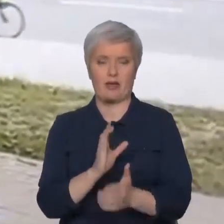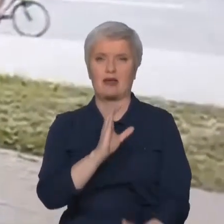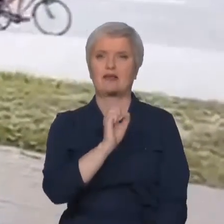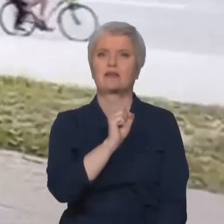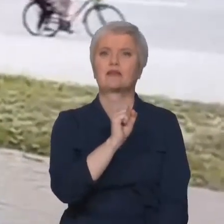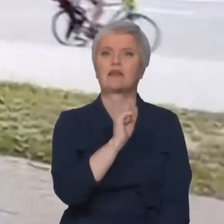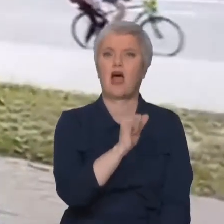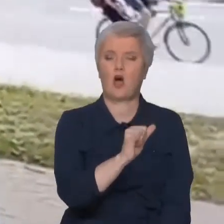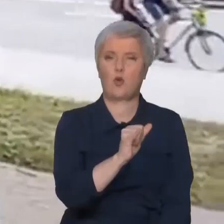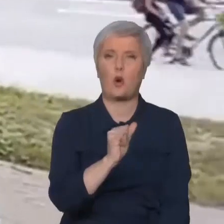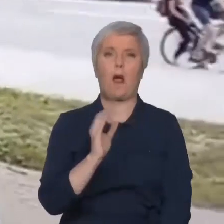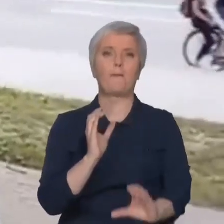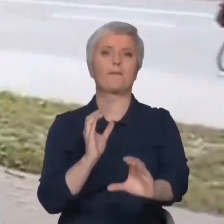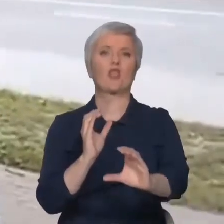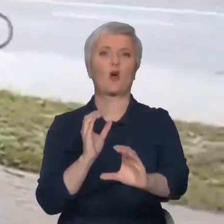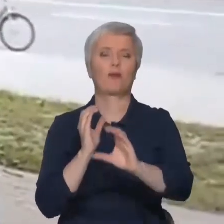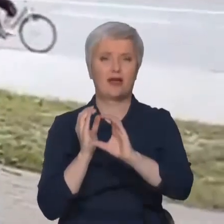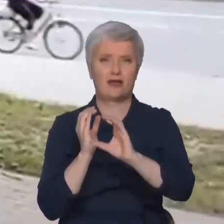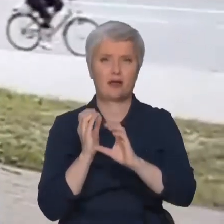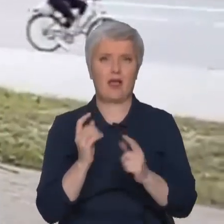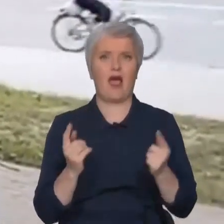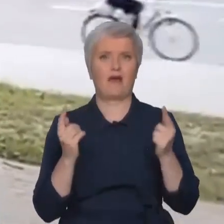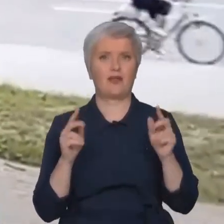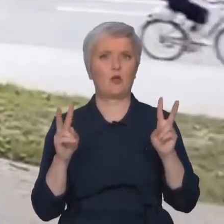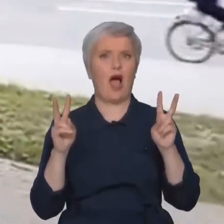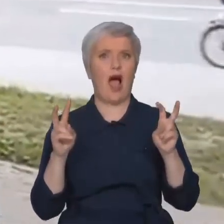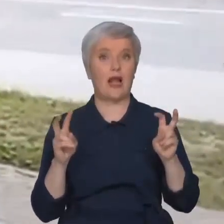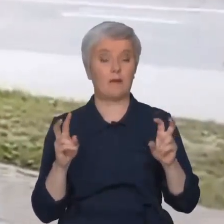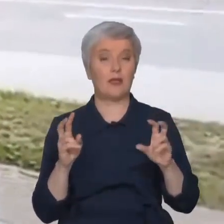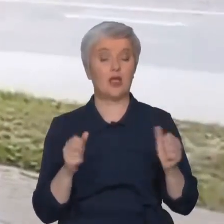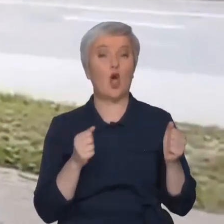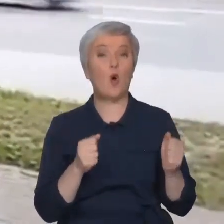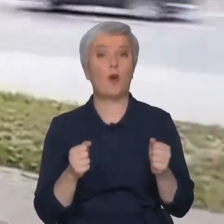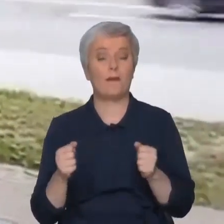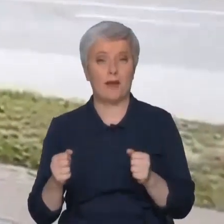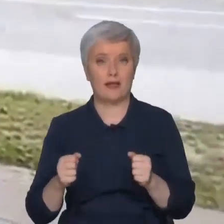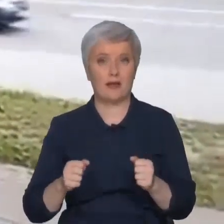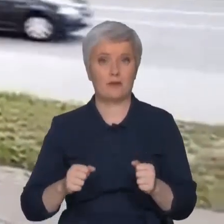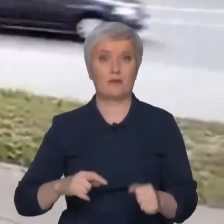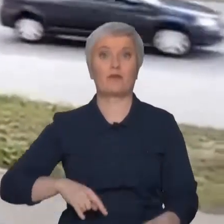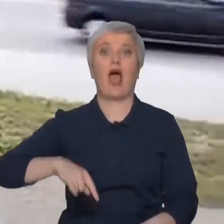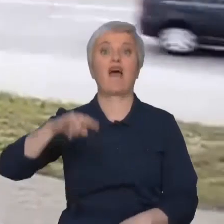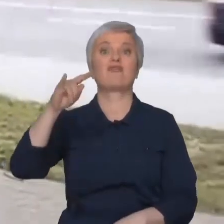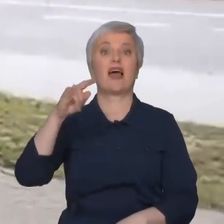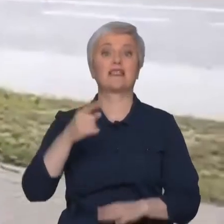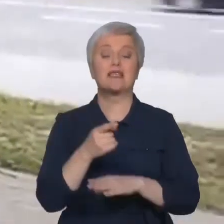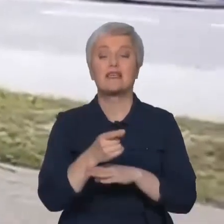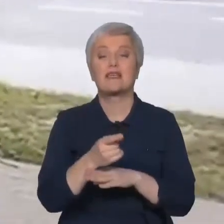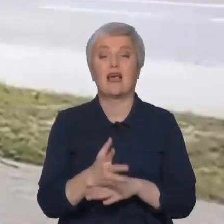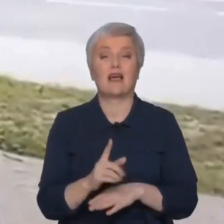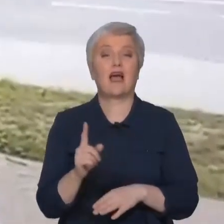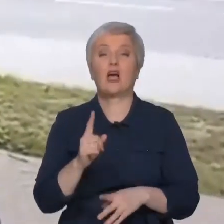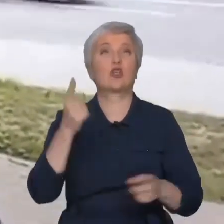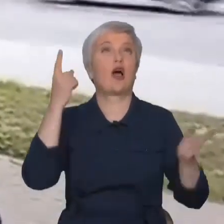і про міномети, і про великокаліберні кулемети, і про авіаційні ракети. І ну, що вам тільки